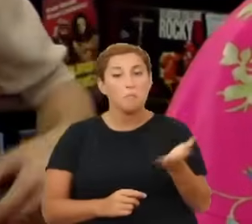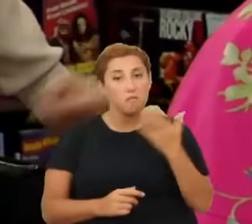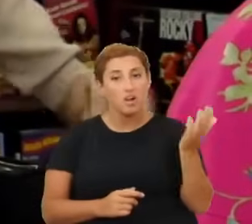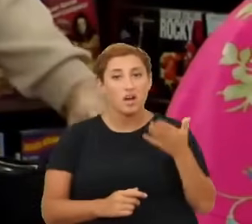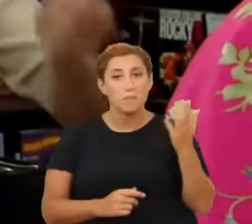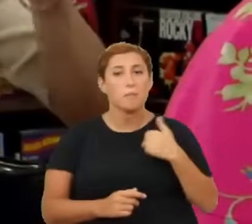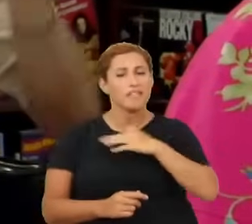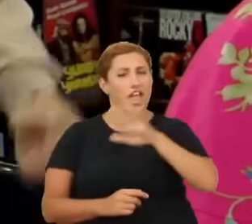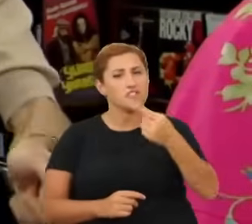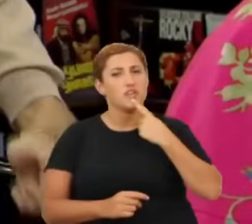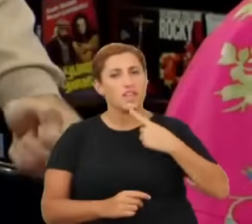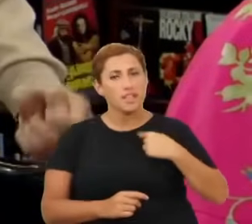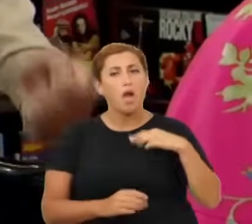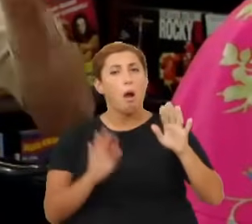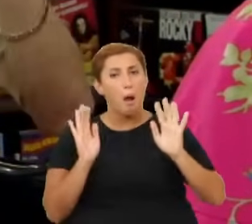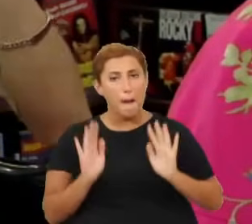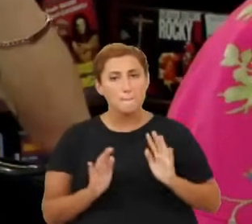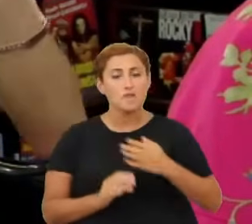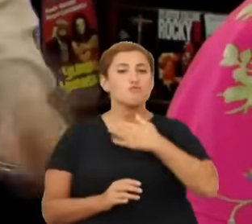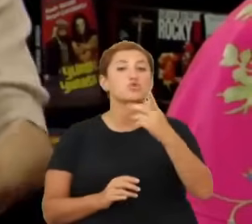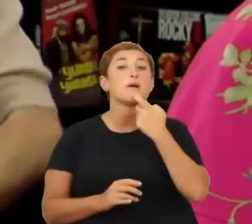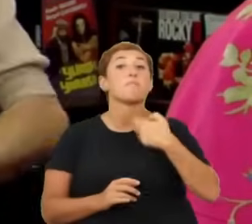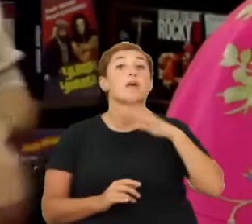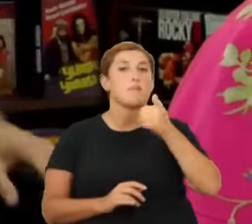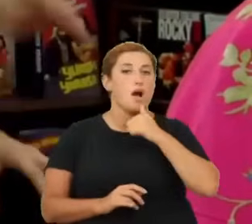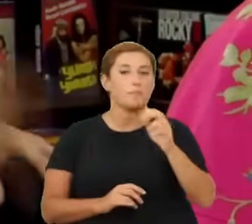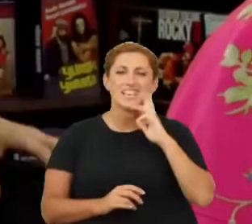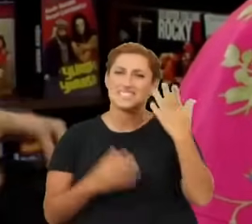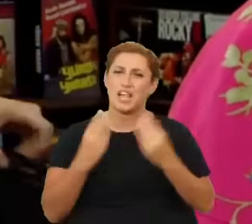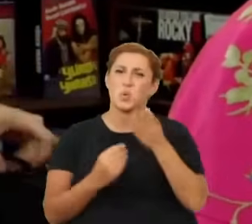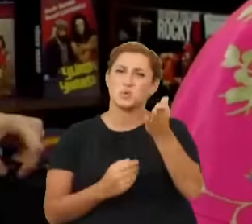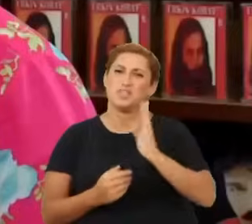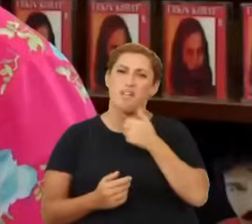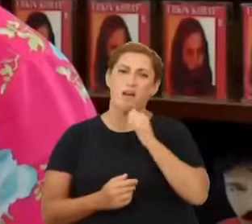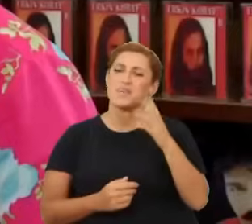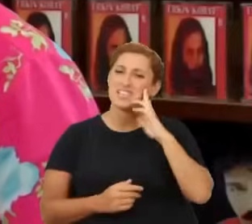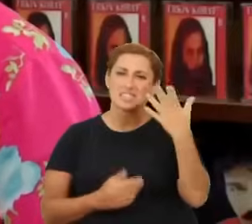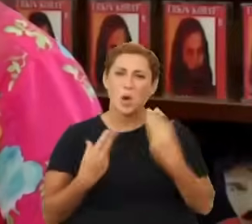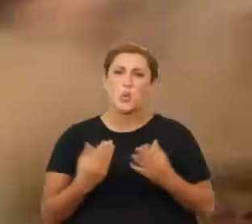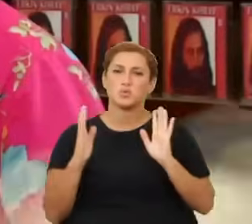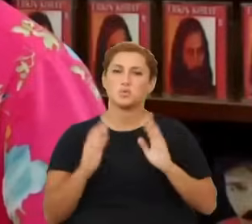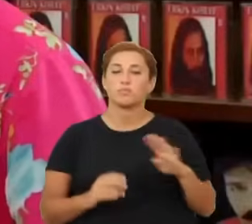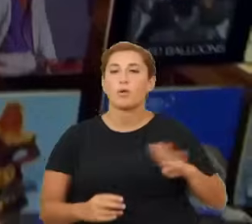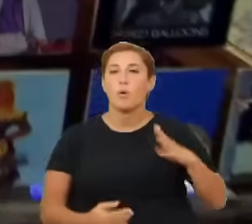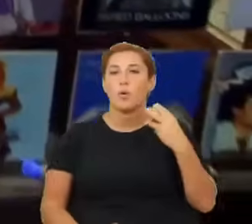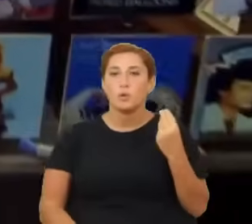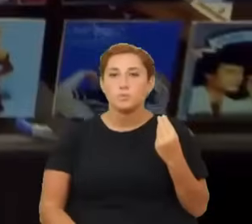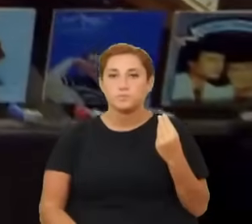be. Bana her şeyi de ama çakacağım sana deme abi. Yazıklar olsun sana be abi. Yazıklar olsun.